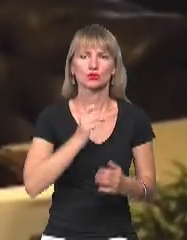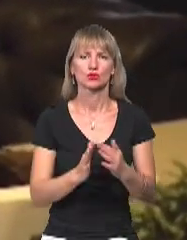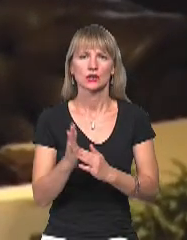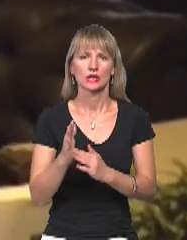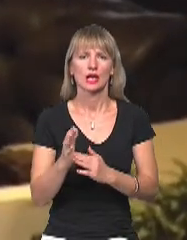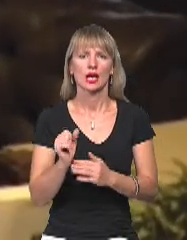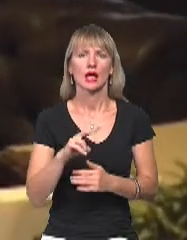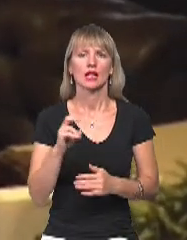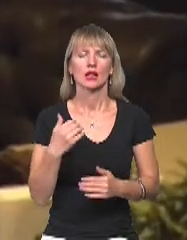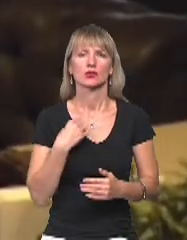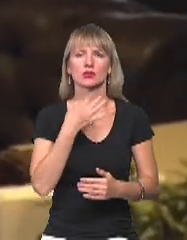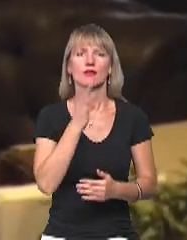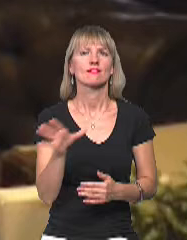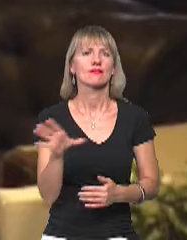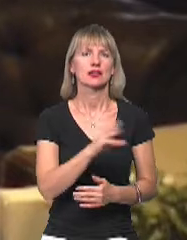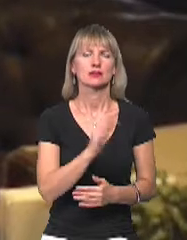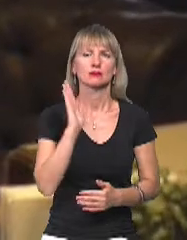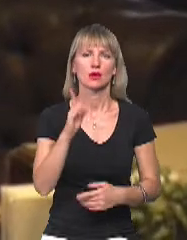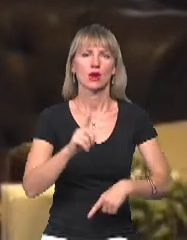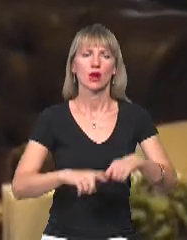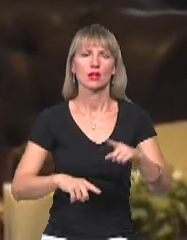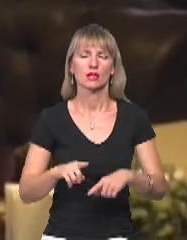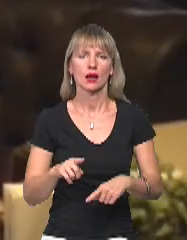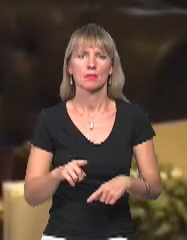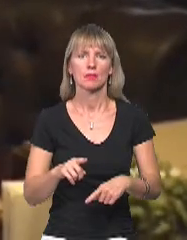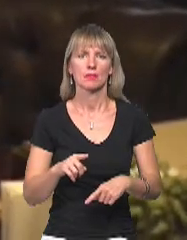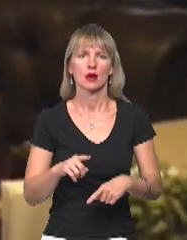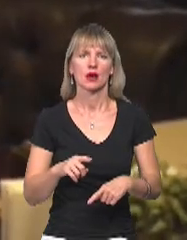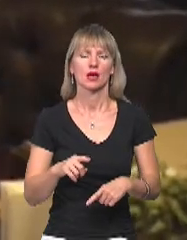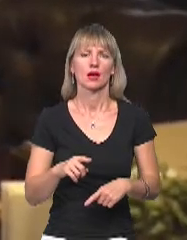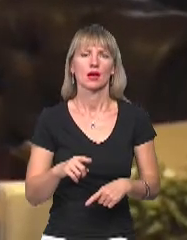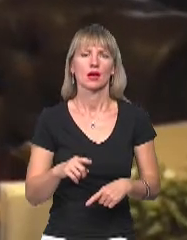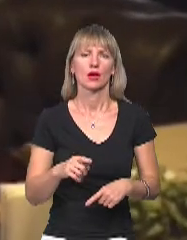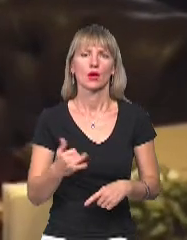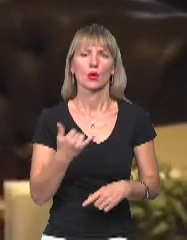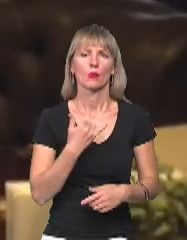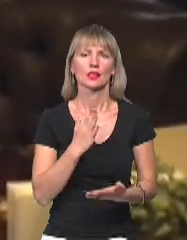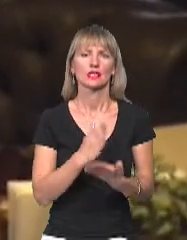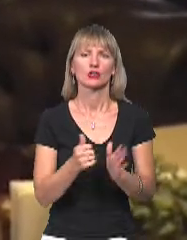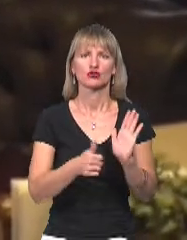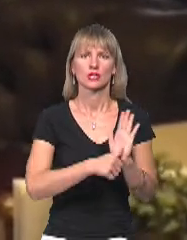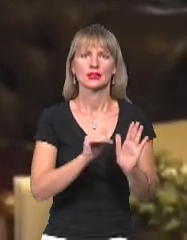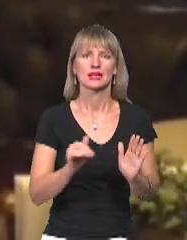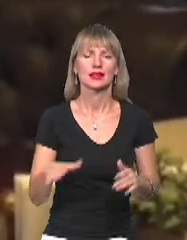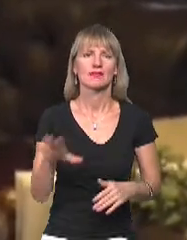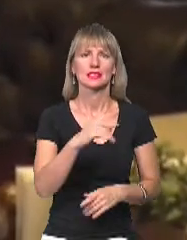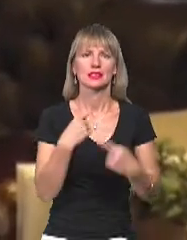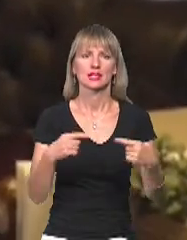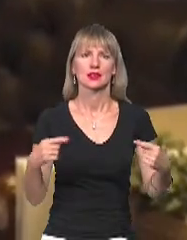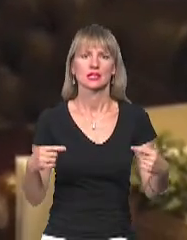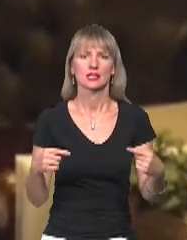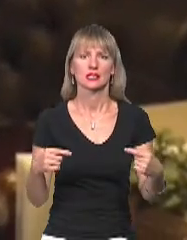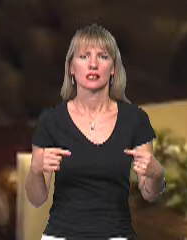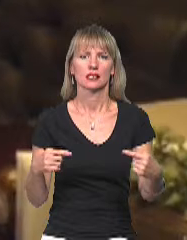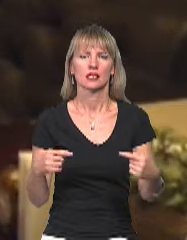я хочу сказати всім майбутнім батькам і тим, хто є. У мене своїх 6-6 дітей, вони всі різні. І вони також не такі удобні, як